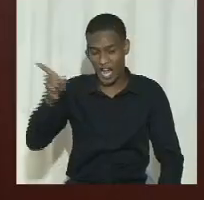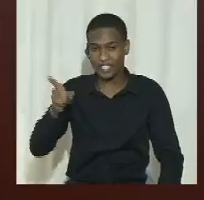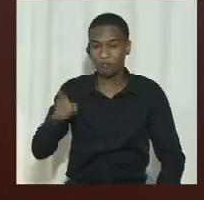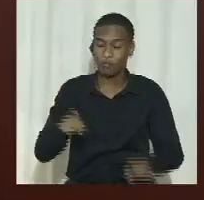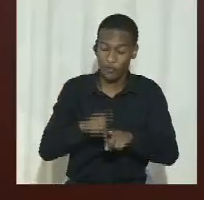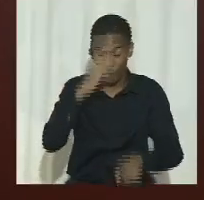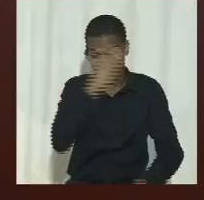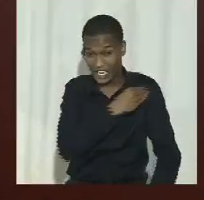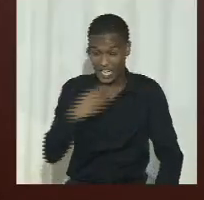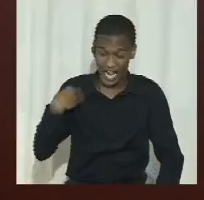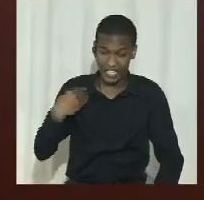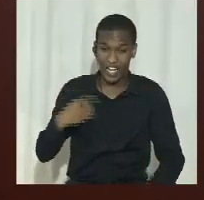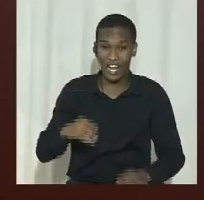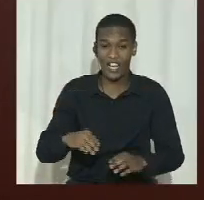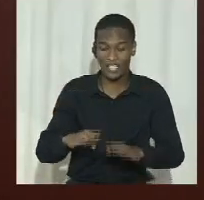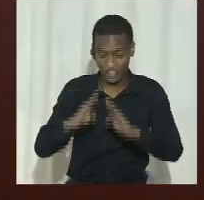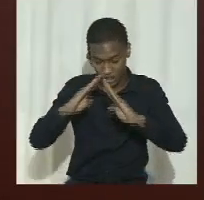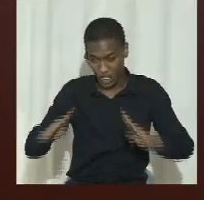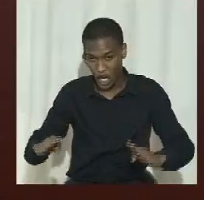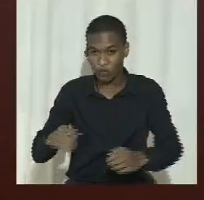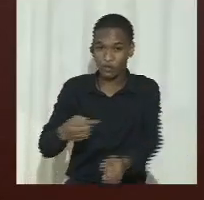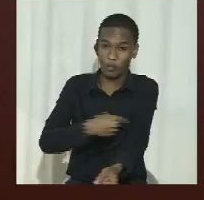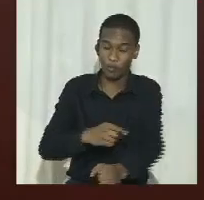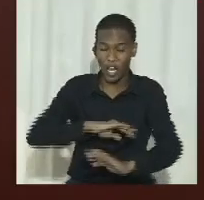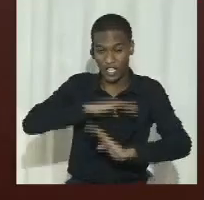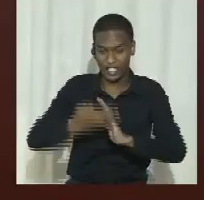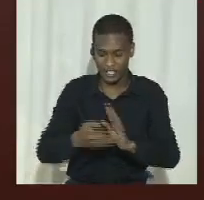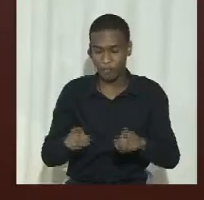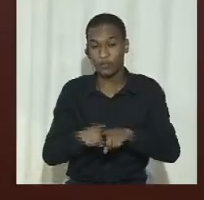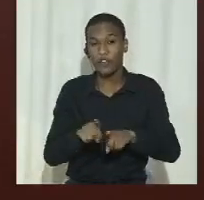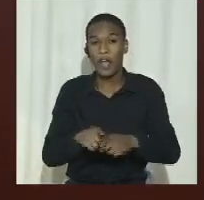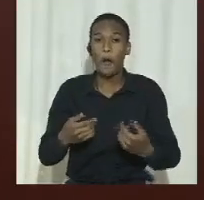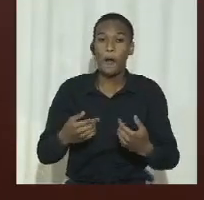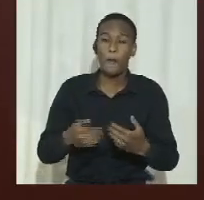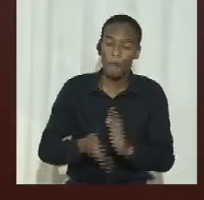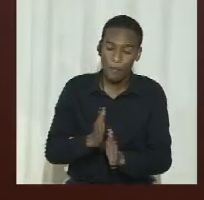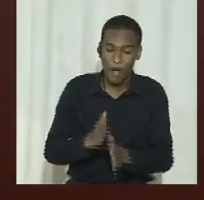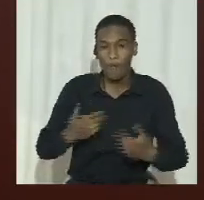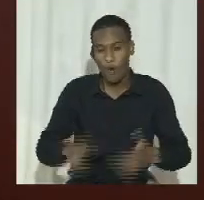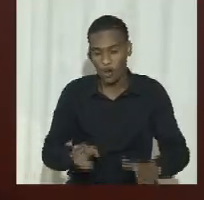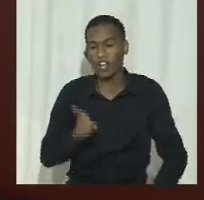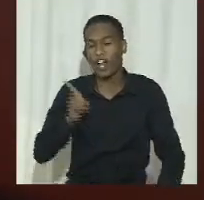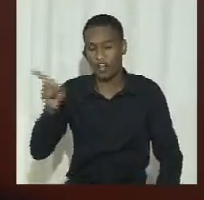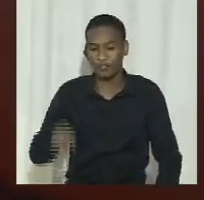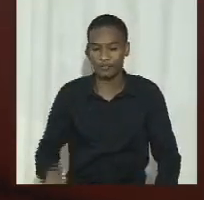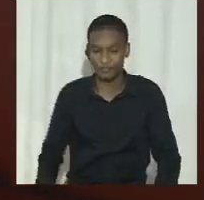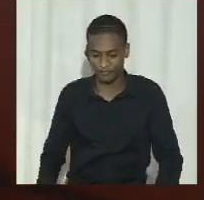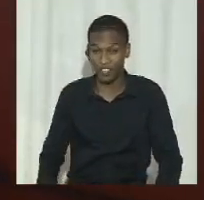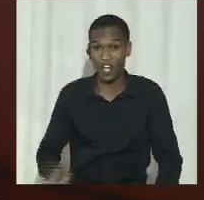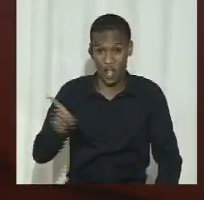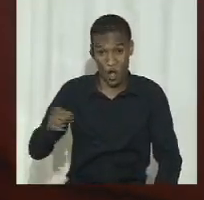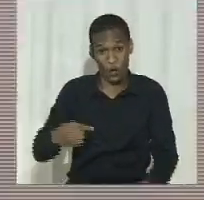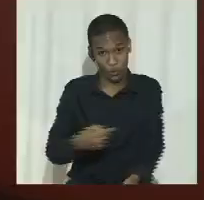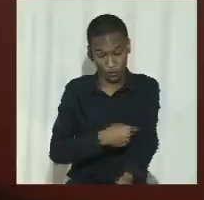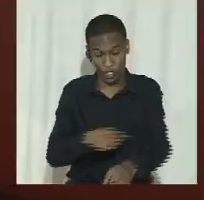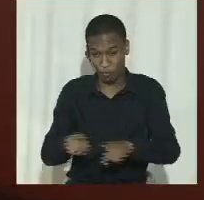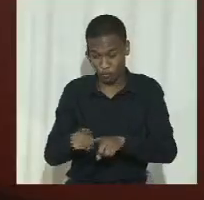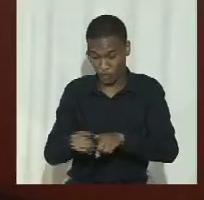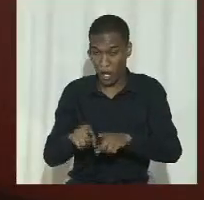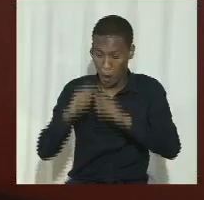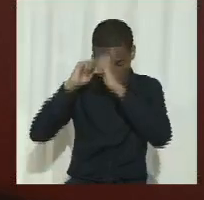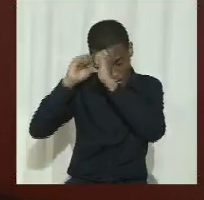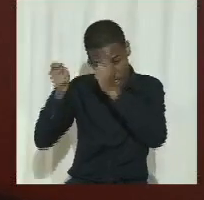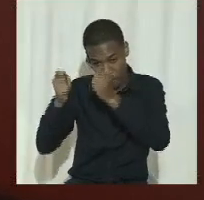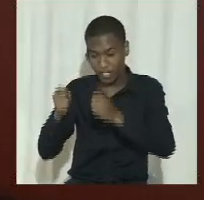azonao dia le izy a rehefa tonga zany amin'ilay fotoana hoe ilana an'la izy marina azonao le dokotera manapaka azy fa tsy atsika anareo